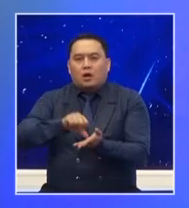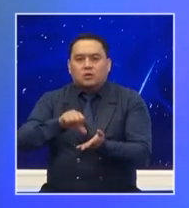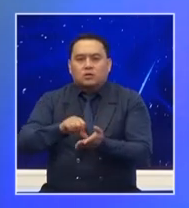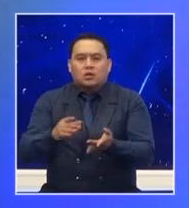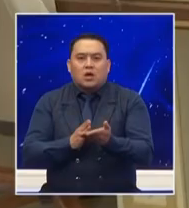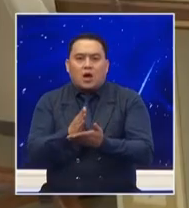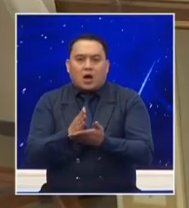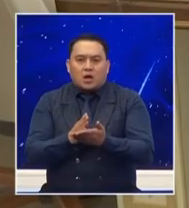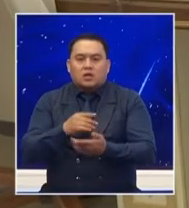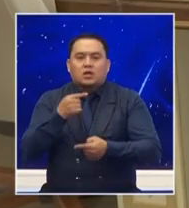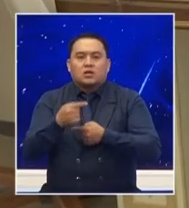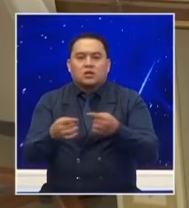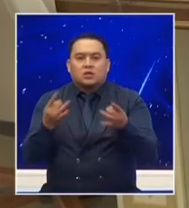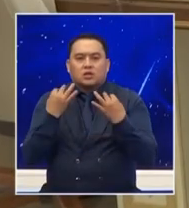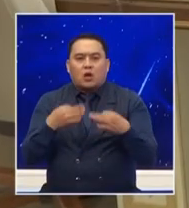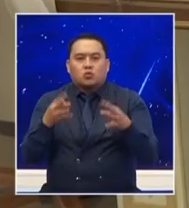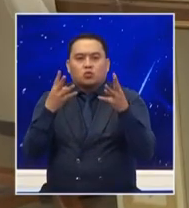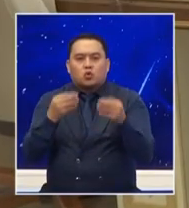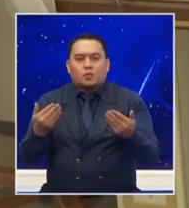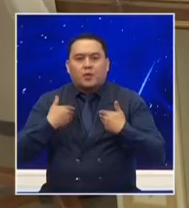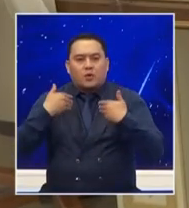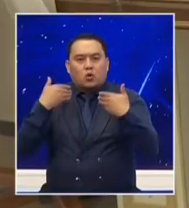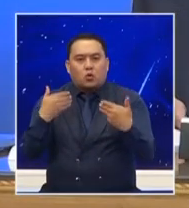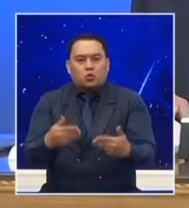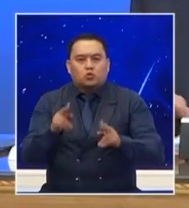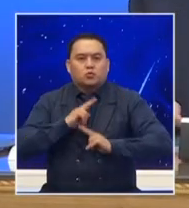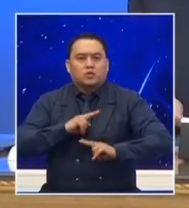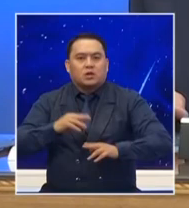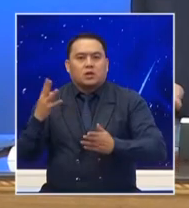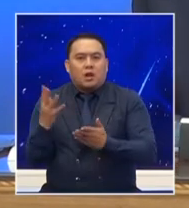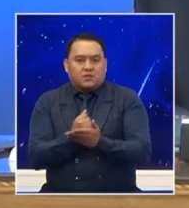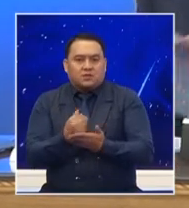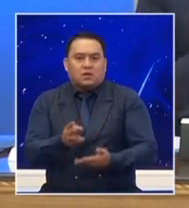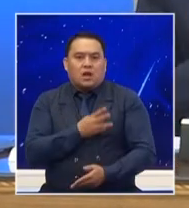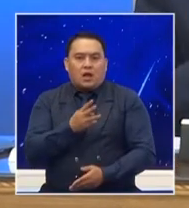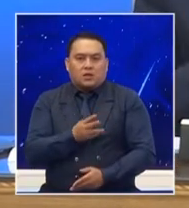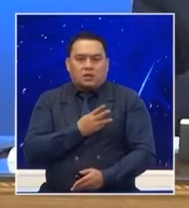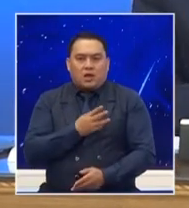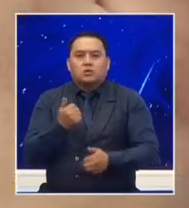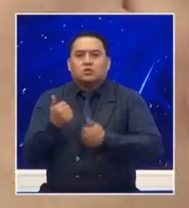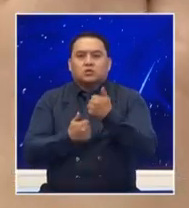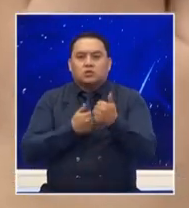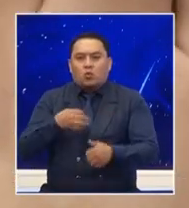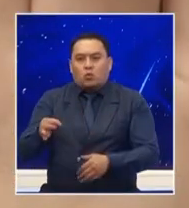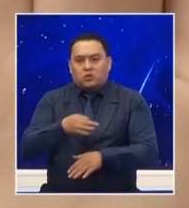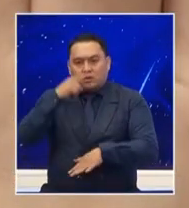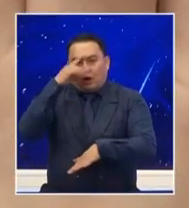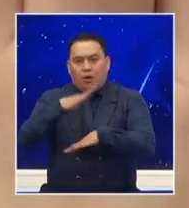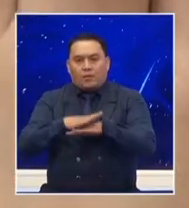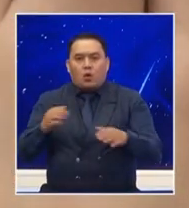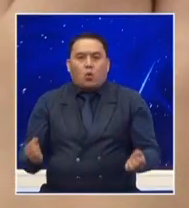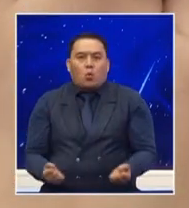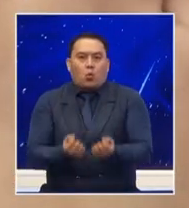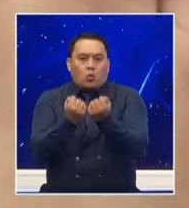саласы қызметкерлерін келе жатқан тәуелсіздік мерекесімен құттықтап, жұмыстарына табыс тіледі. Жалпы аталмыш сайыс облыс әкімінің тікелей